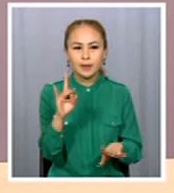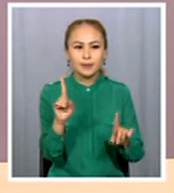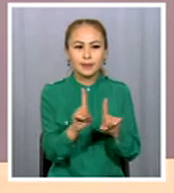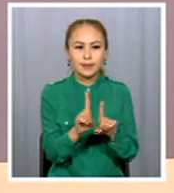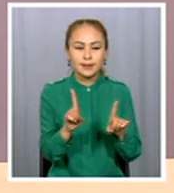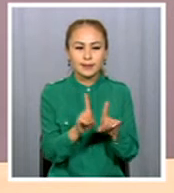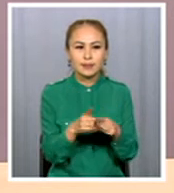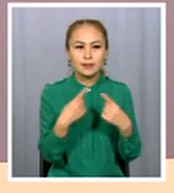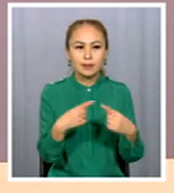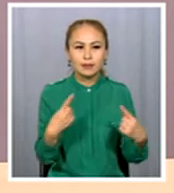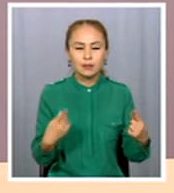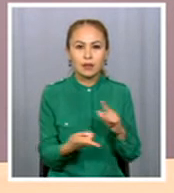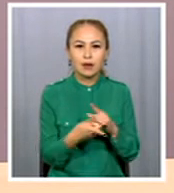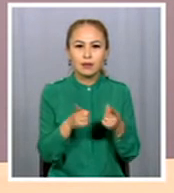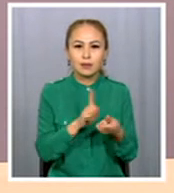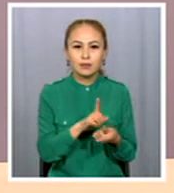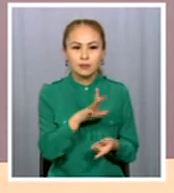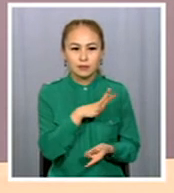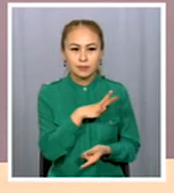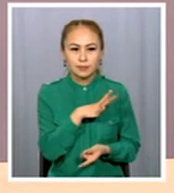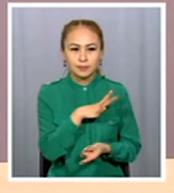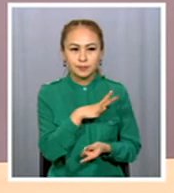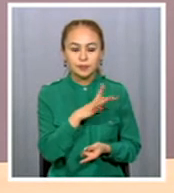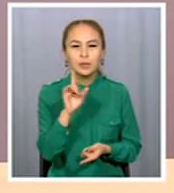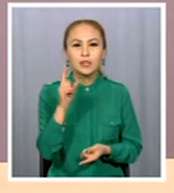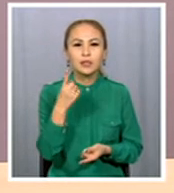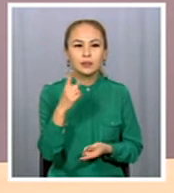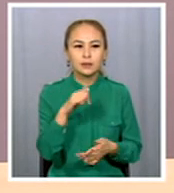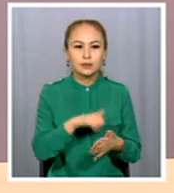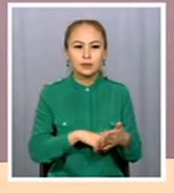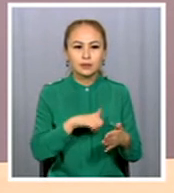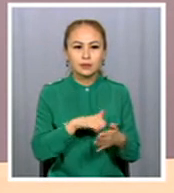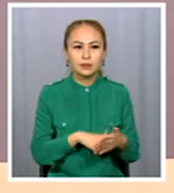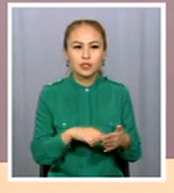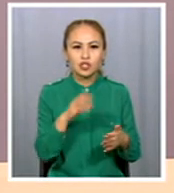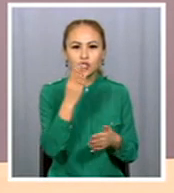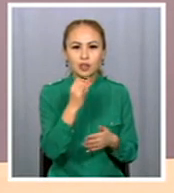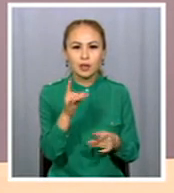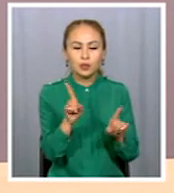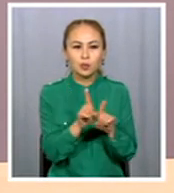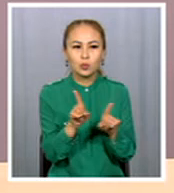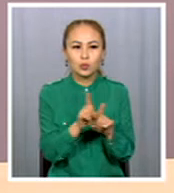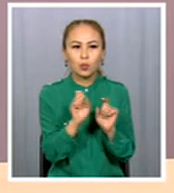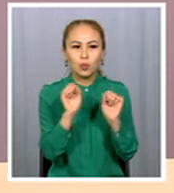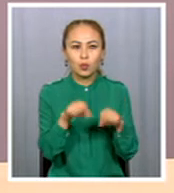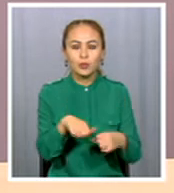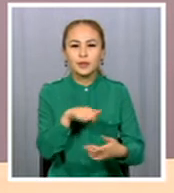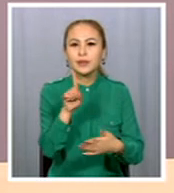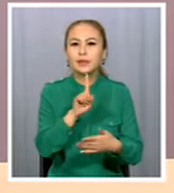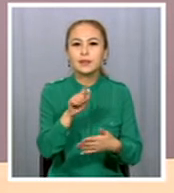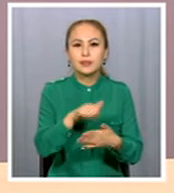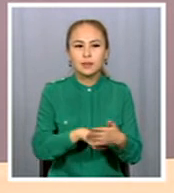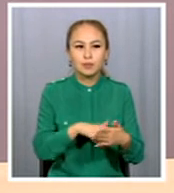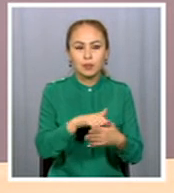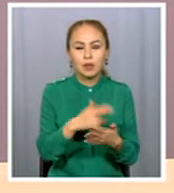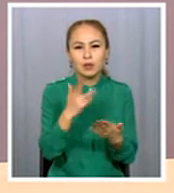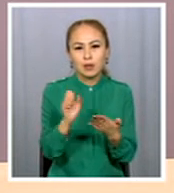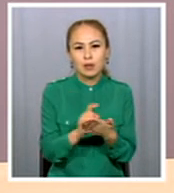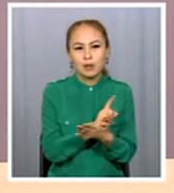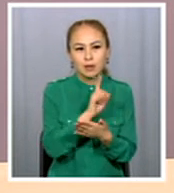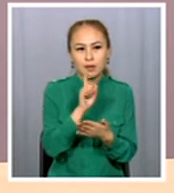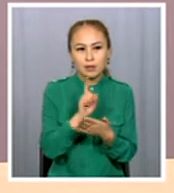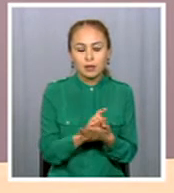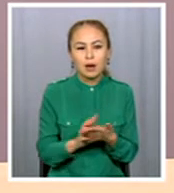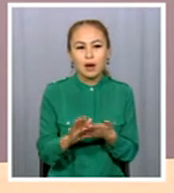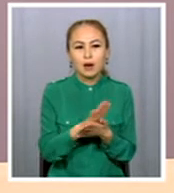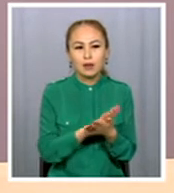затқа айналды. Неліктен шар тәрізді болуына не себеп болды? Әрине,